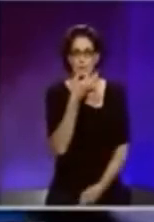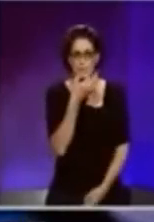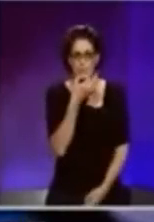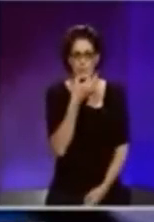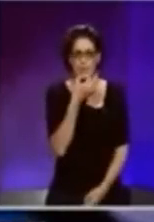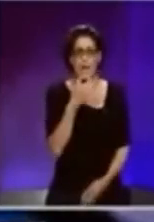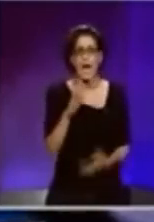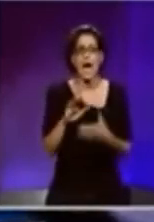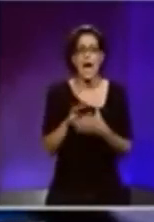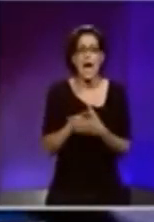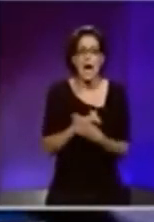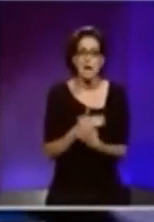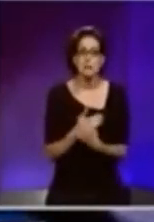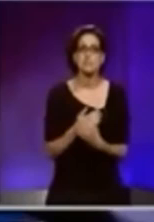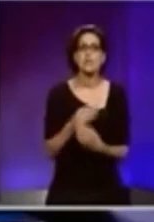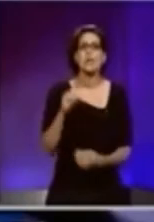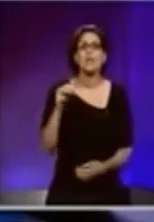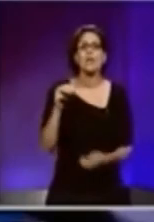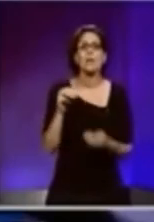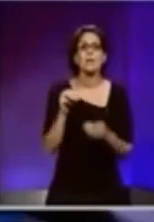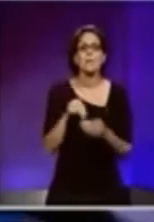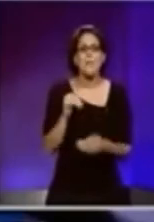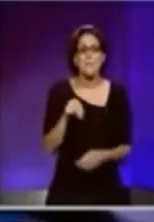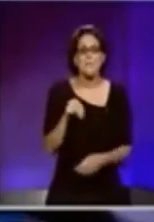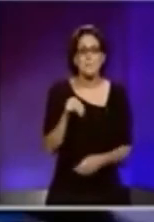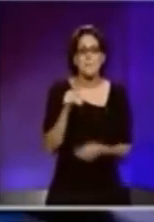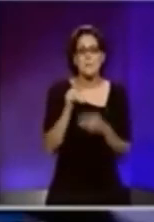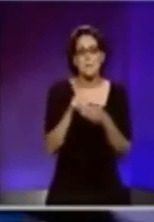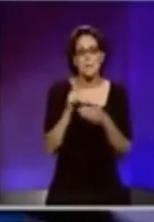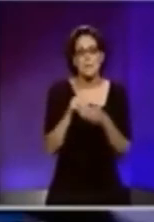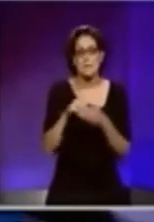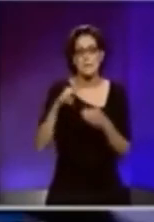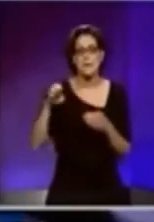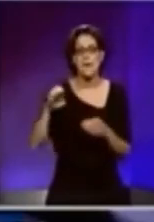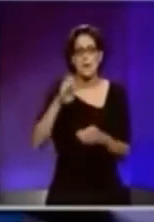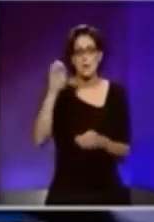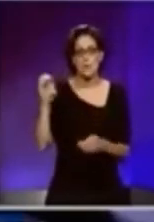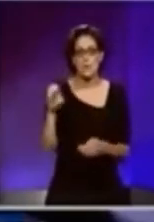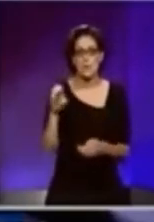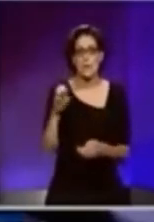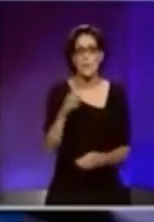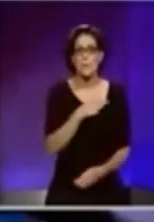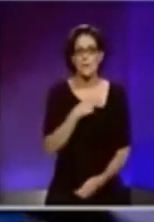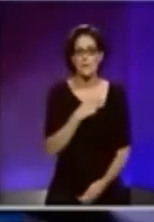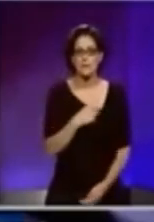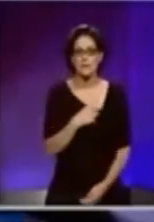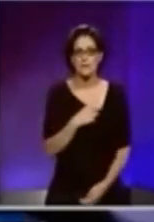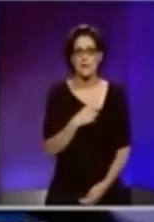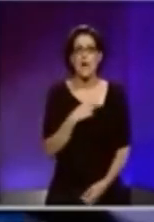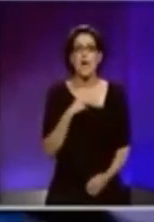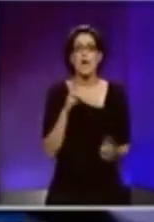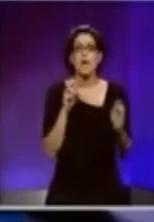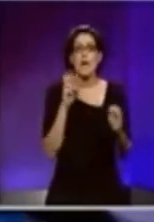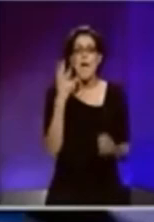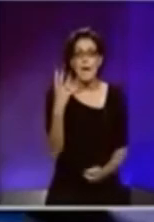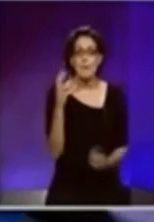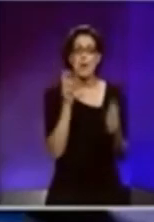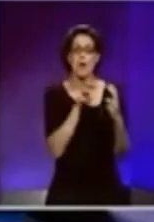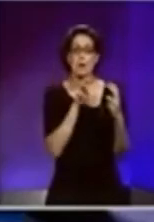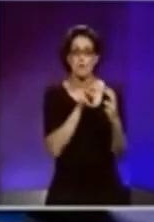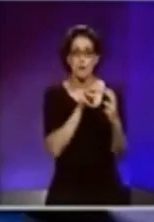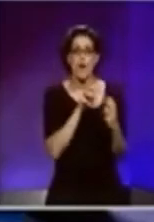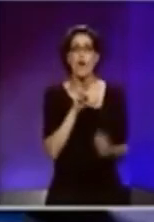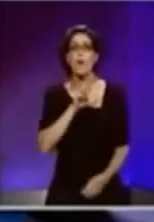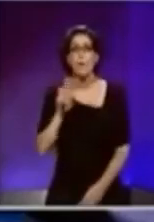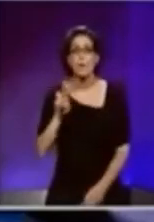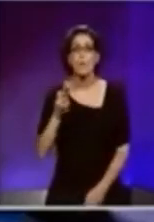minnum mivvotaw kontra u tnaj minnum ma vvvotawx, jow ma kendu xem muġ bizri jeddin niftaħru li jeddin nidkellmu fawur